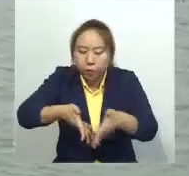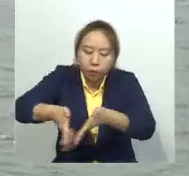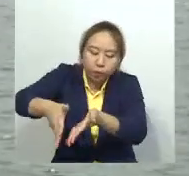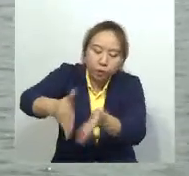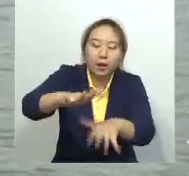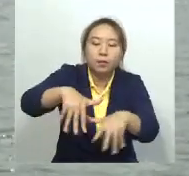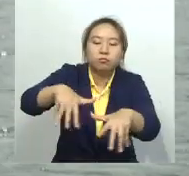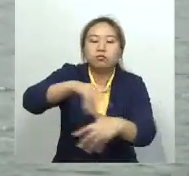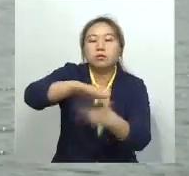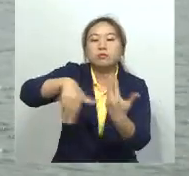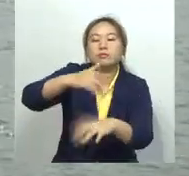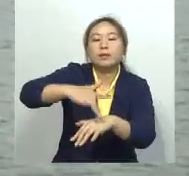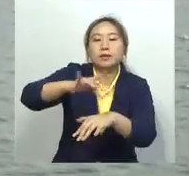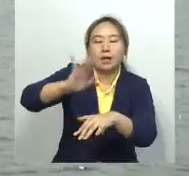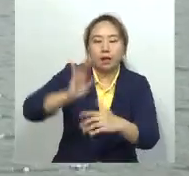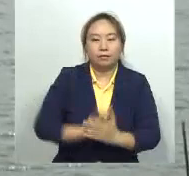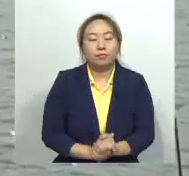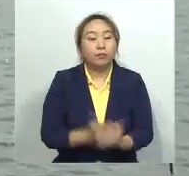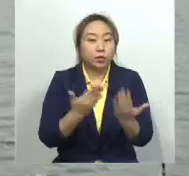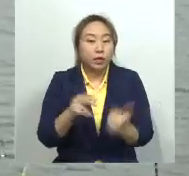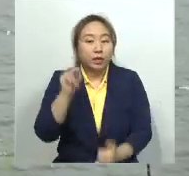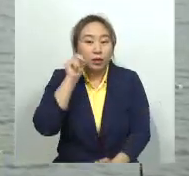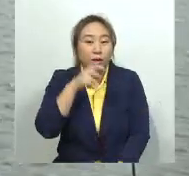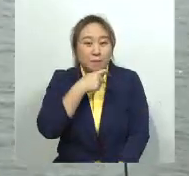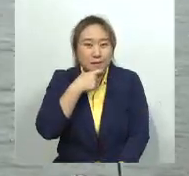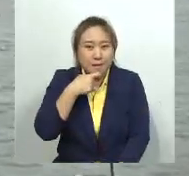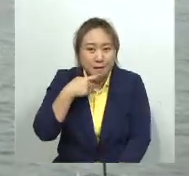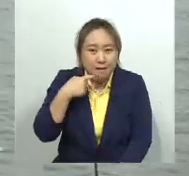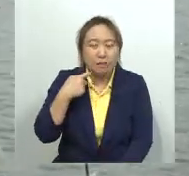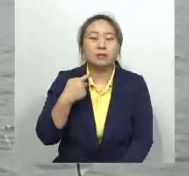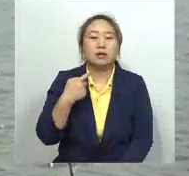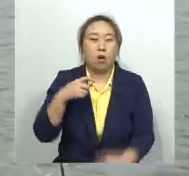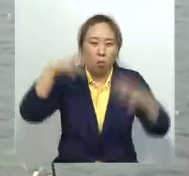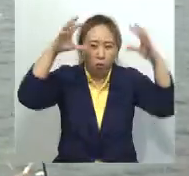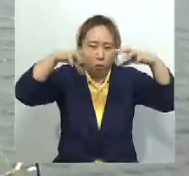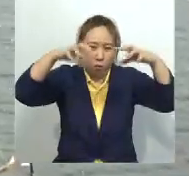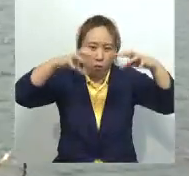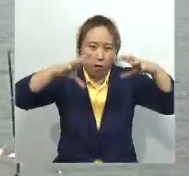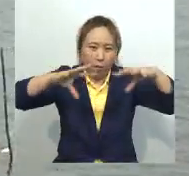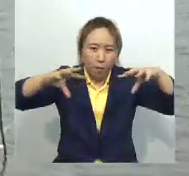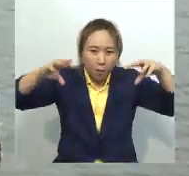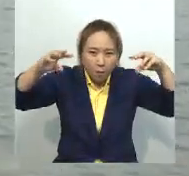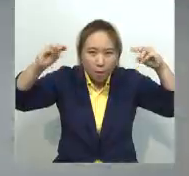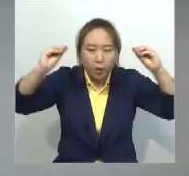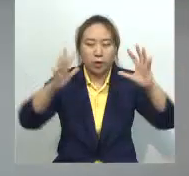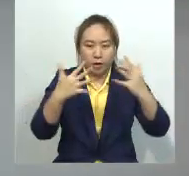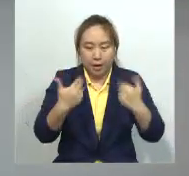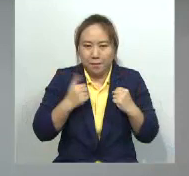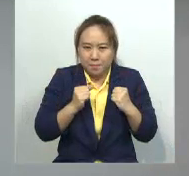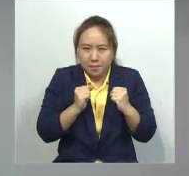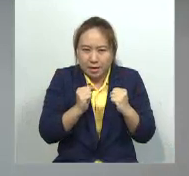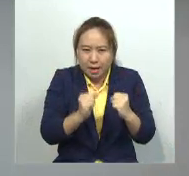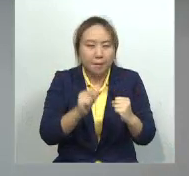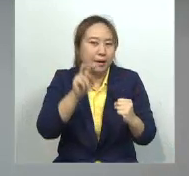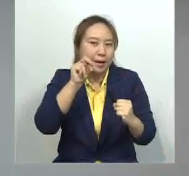ะฉะนั้นในช่วงของหน้าแล้งนะฮะในช่วงของปลายฤดูฝนนะครับเราก็พยายามที่จะเก็บน้ำจ